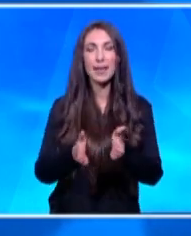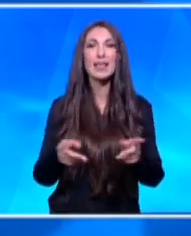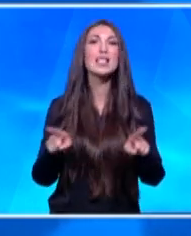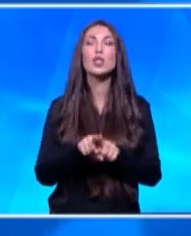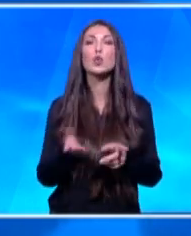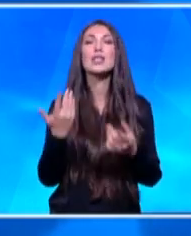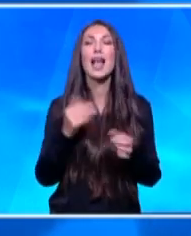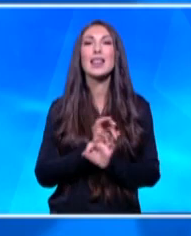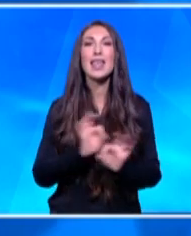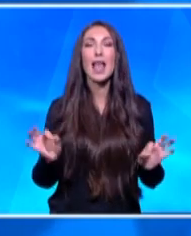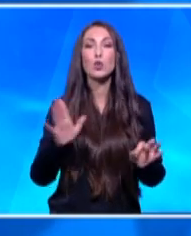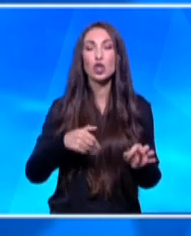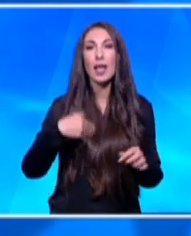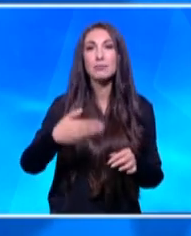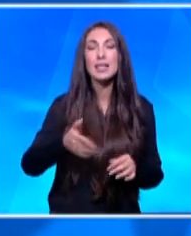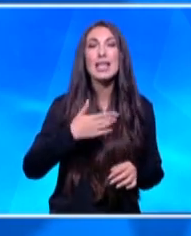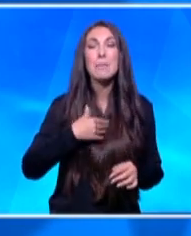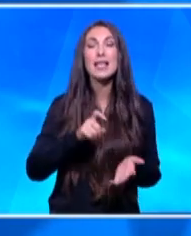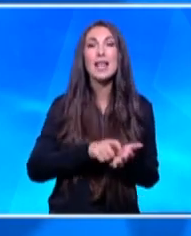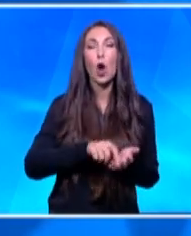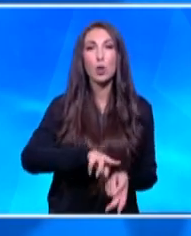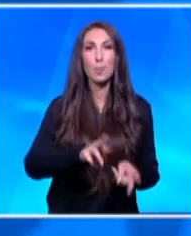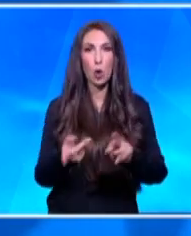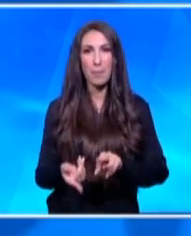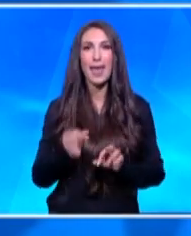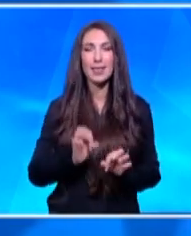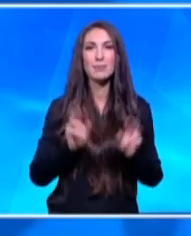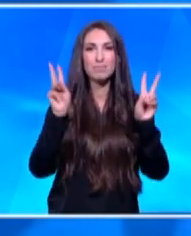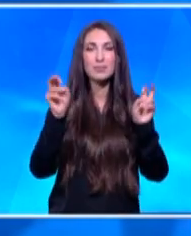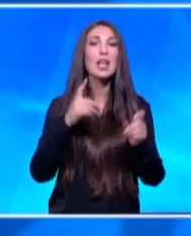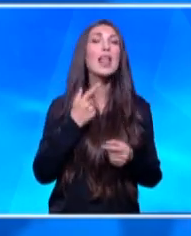изявление стана ясно, че предстоят законови изменения, от които, цитирам,